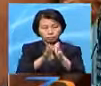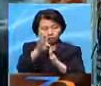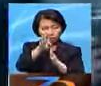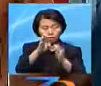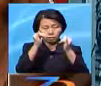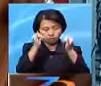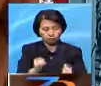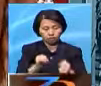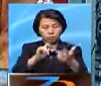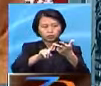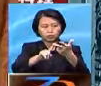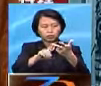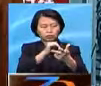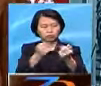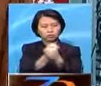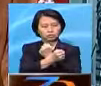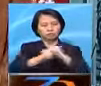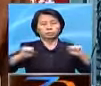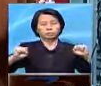ekonomi